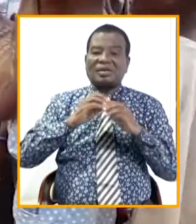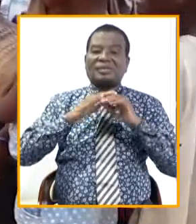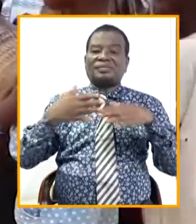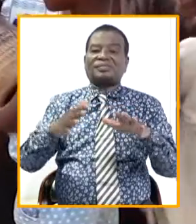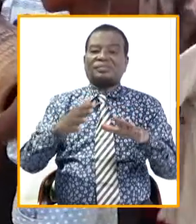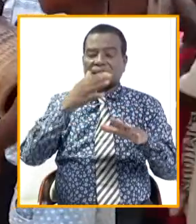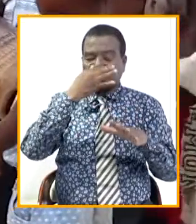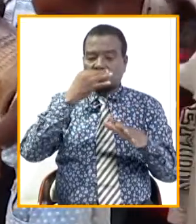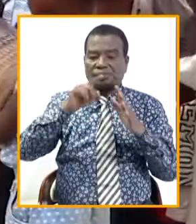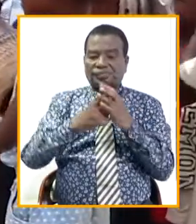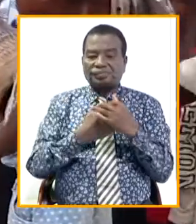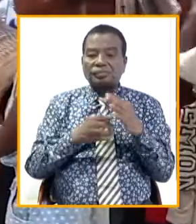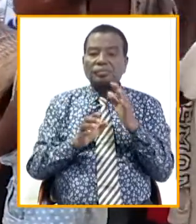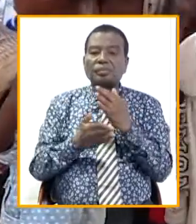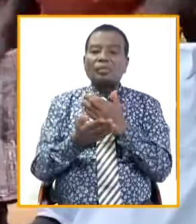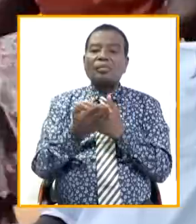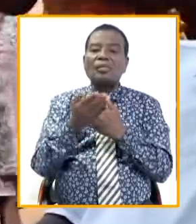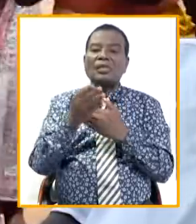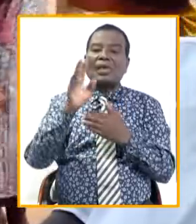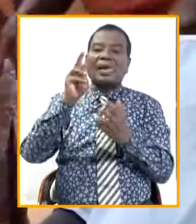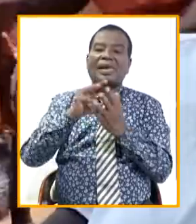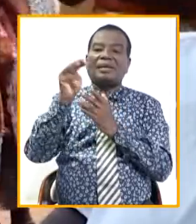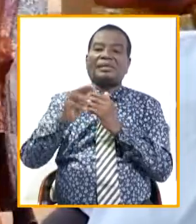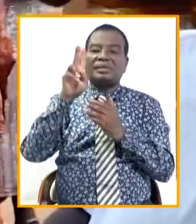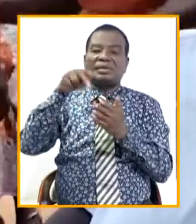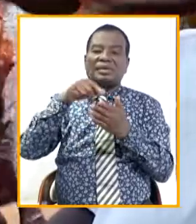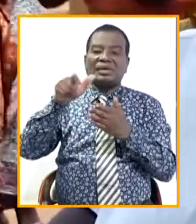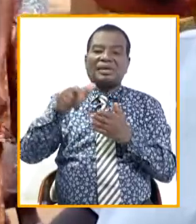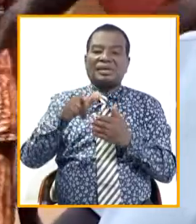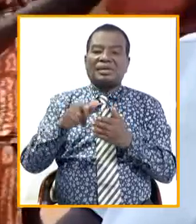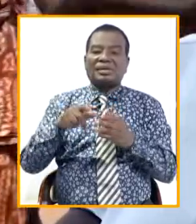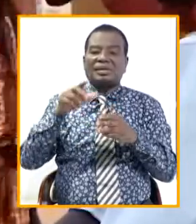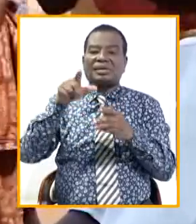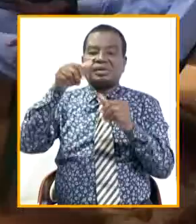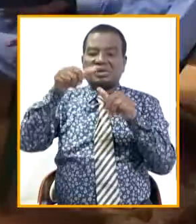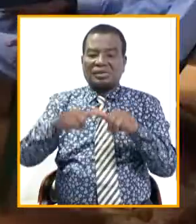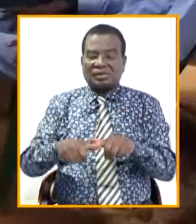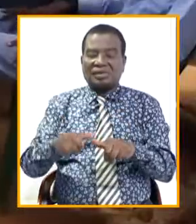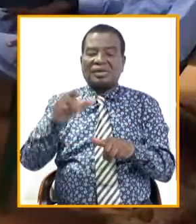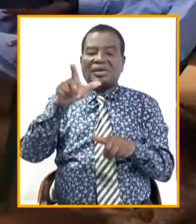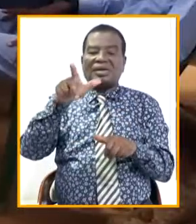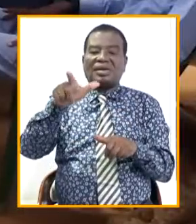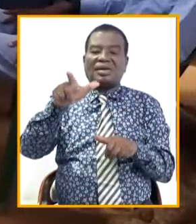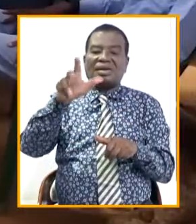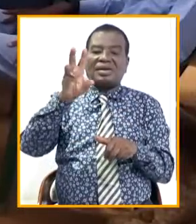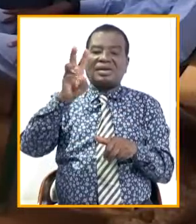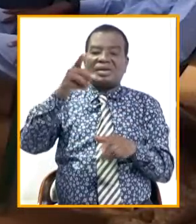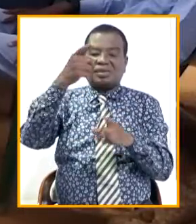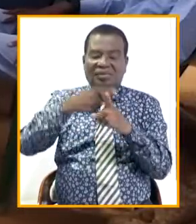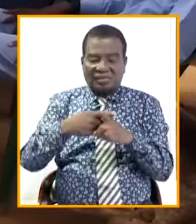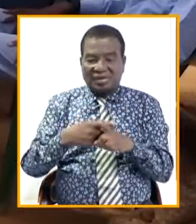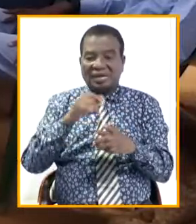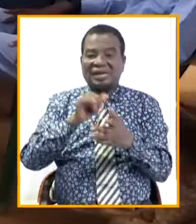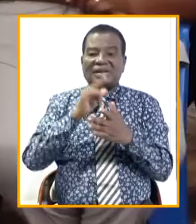en mars 2021 pour durer 36 mois, le bitumage de la route Thiébissou-Sakassou-Béoumi, c'est un